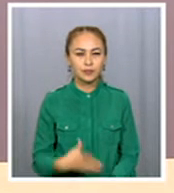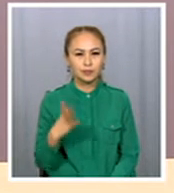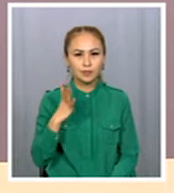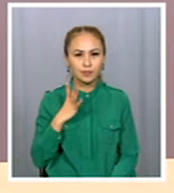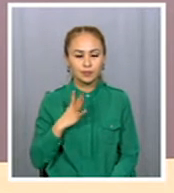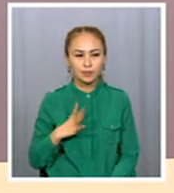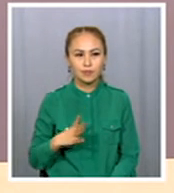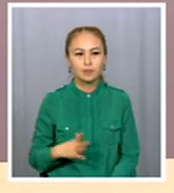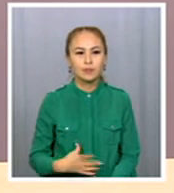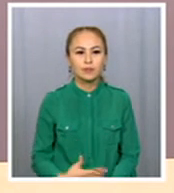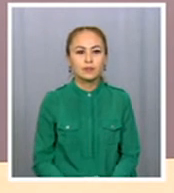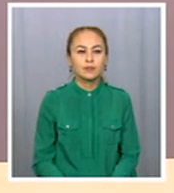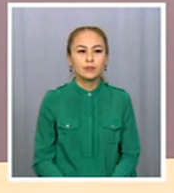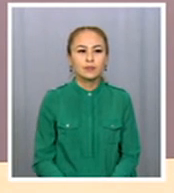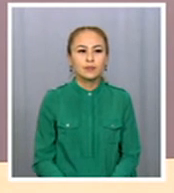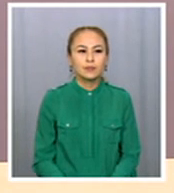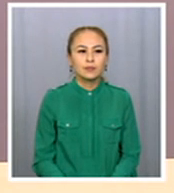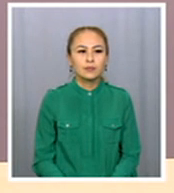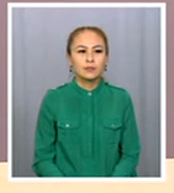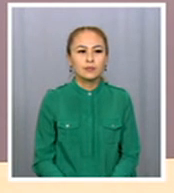төзімді,